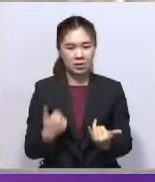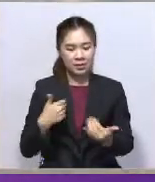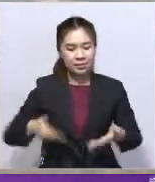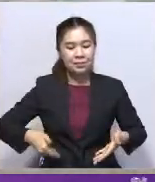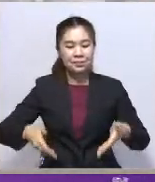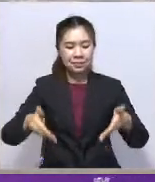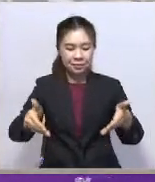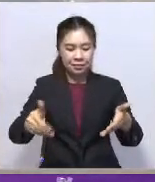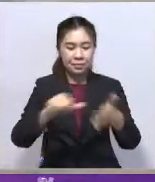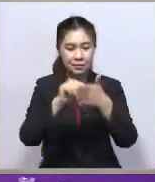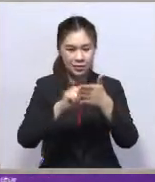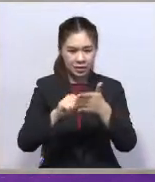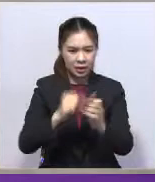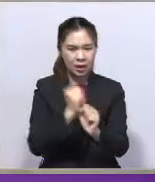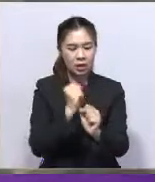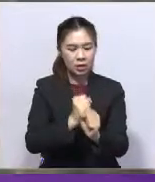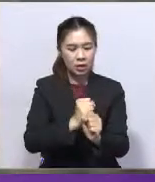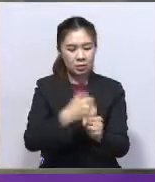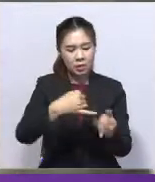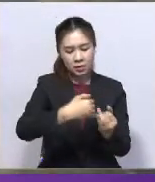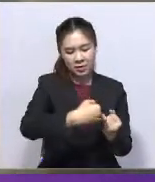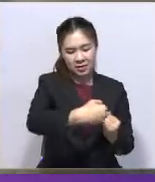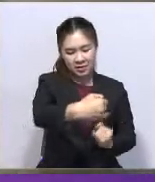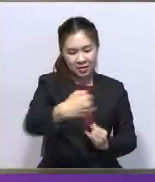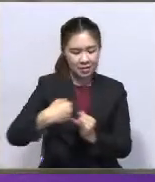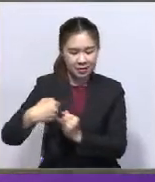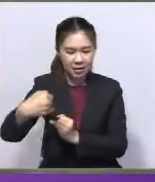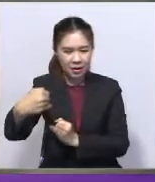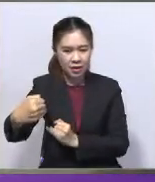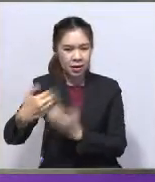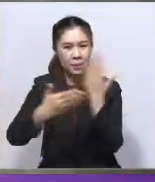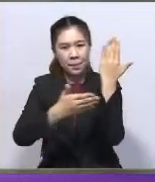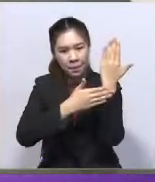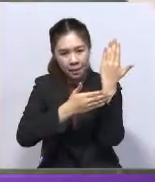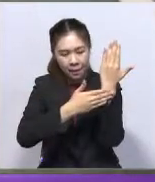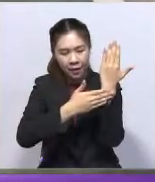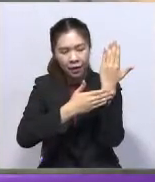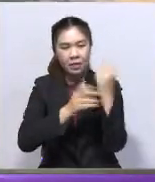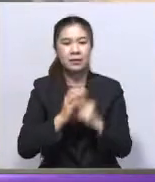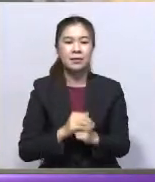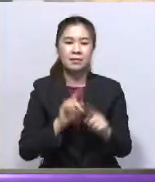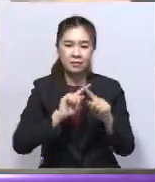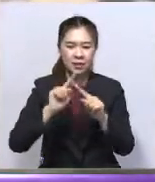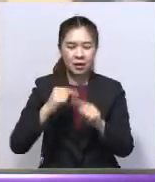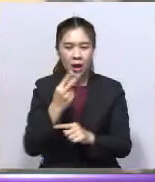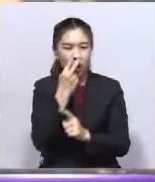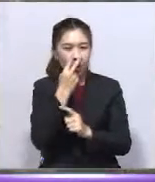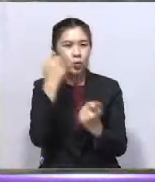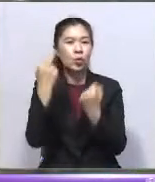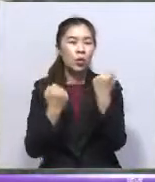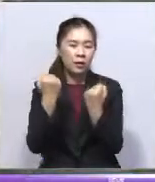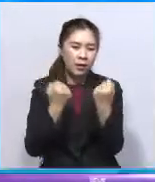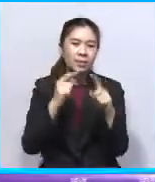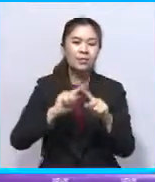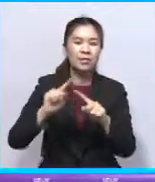จังหวัดนครสวรรค์ก็มีการปรับปรุงนะครับตีเส้นการจราจรแล้วก็มีการวางป้ายบอกเส้นทางต่างๆให้กับผู้ใช้รถใช้ถนน